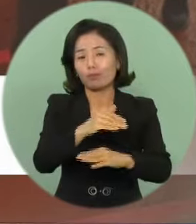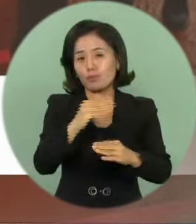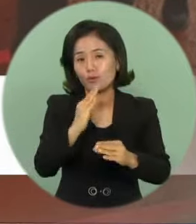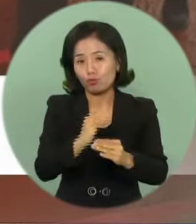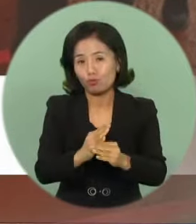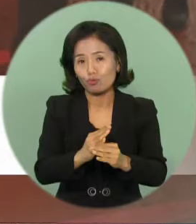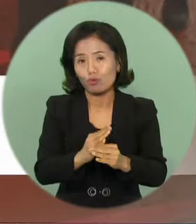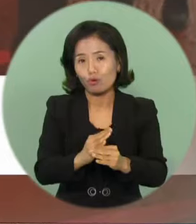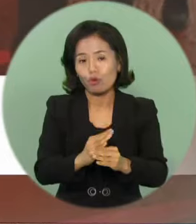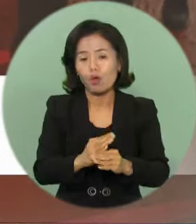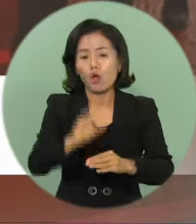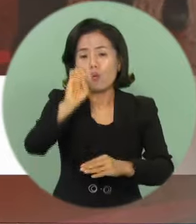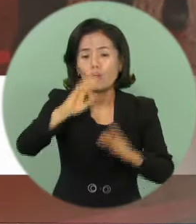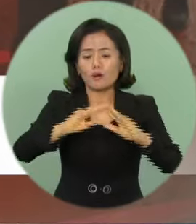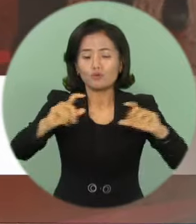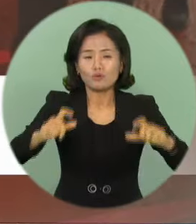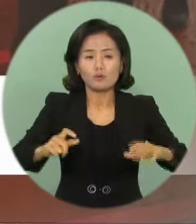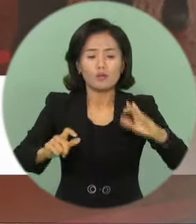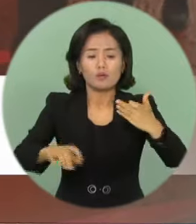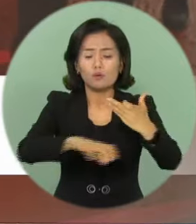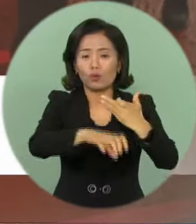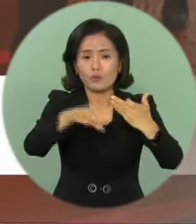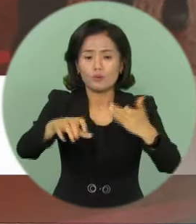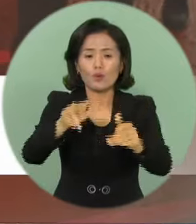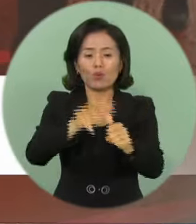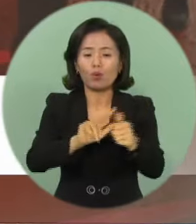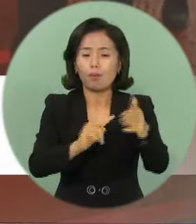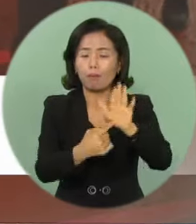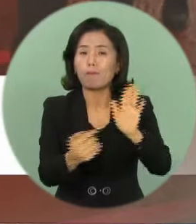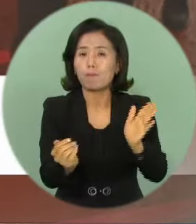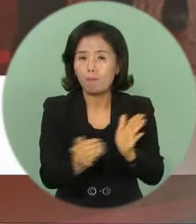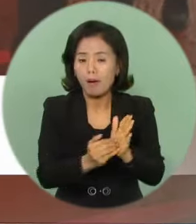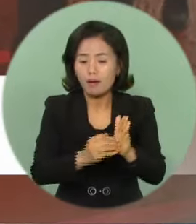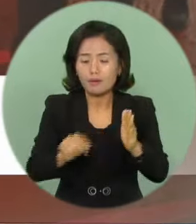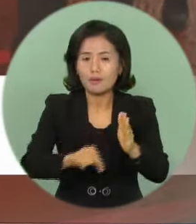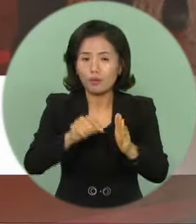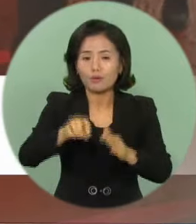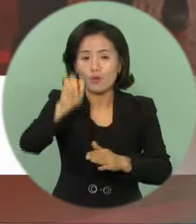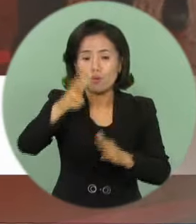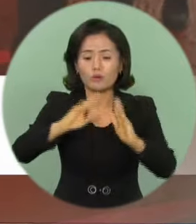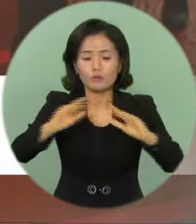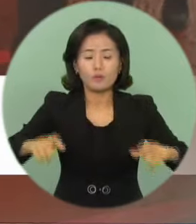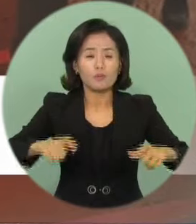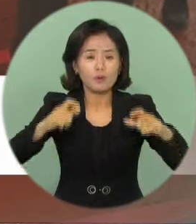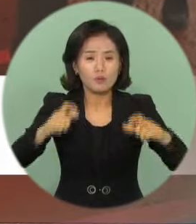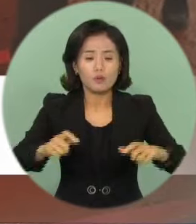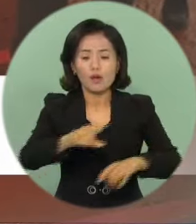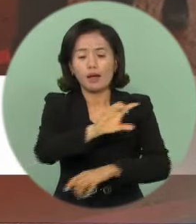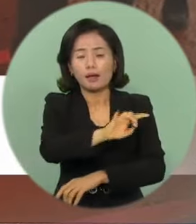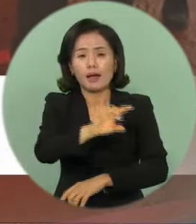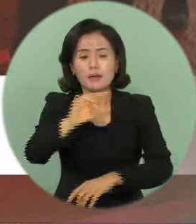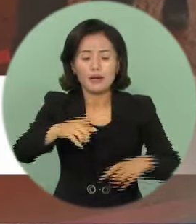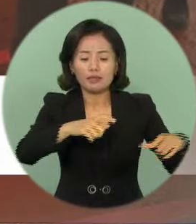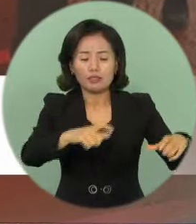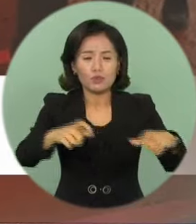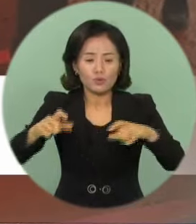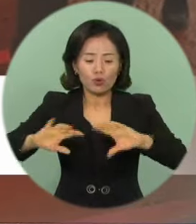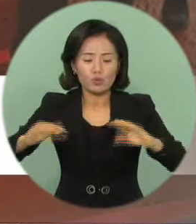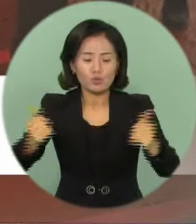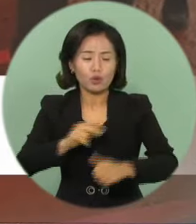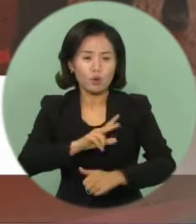광주전남 18개 모든 선거구에서 후보를 내고이 가운데 광주와 전남에서 각각 지역구